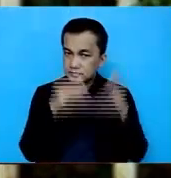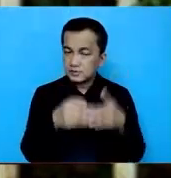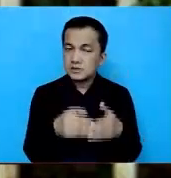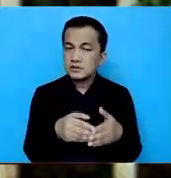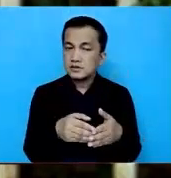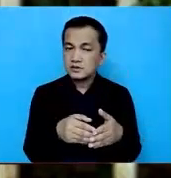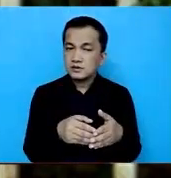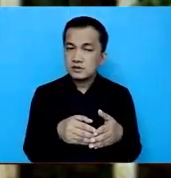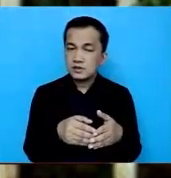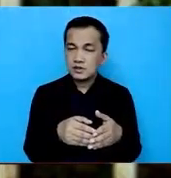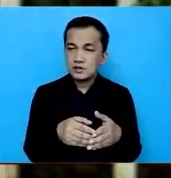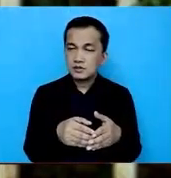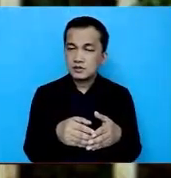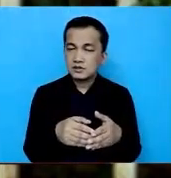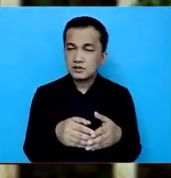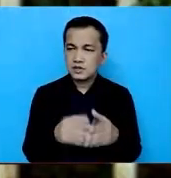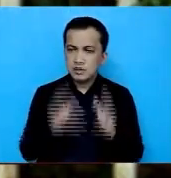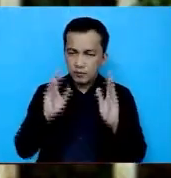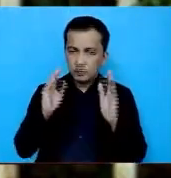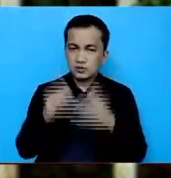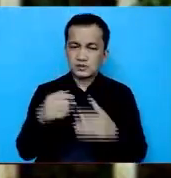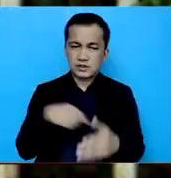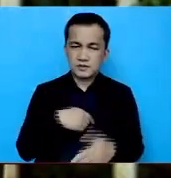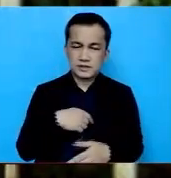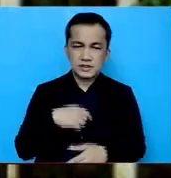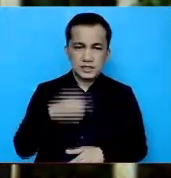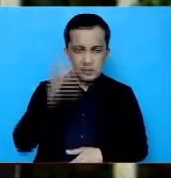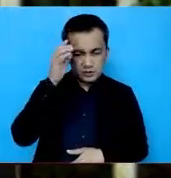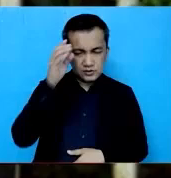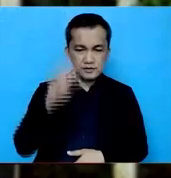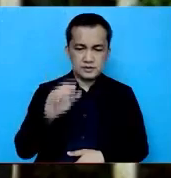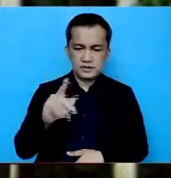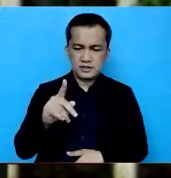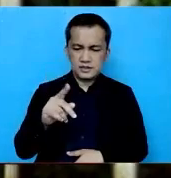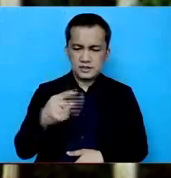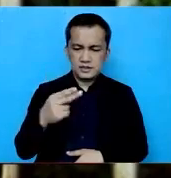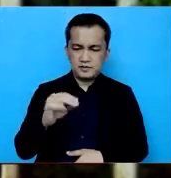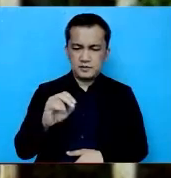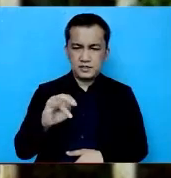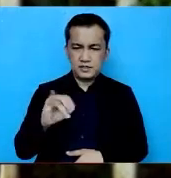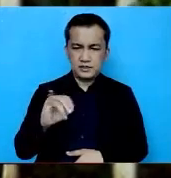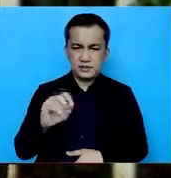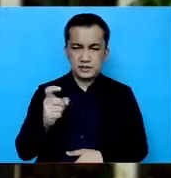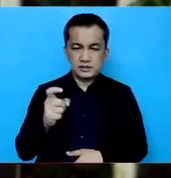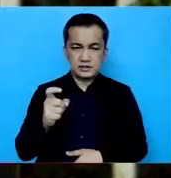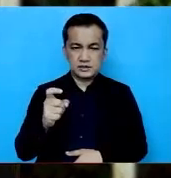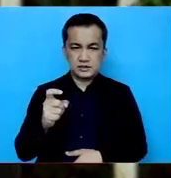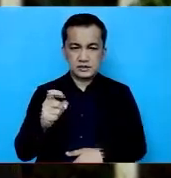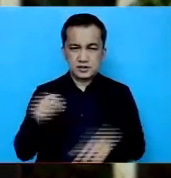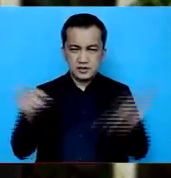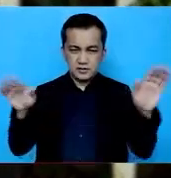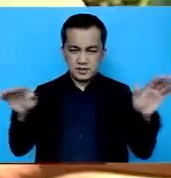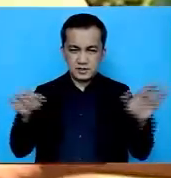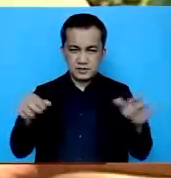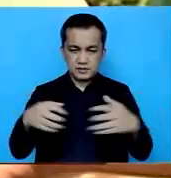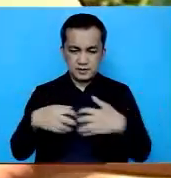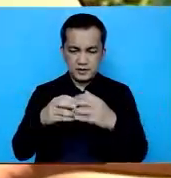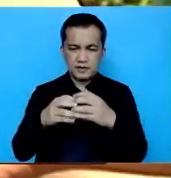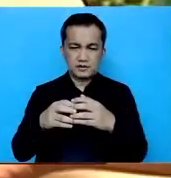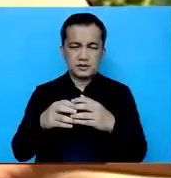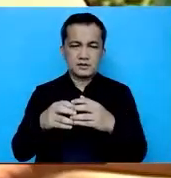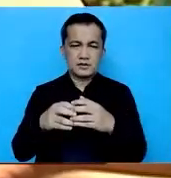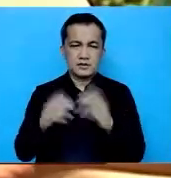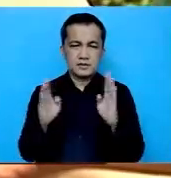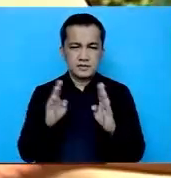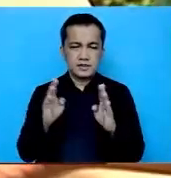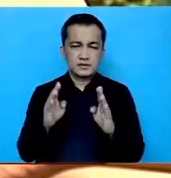naka-focus kami sa concept ng Phoenix, Rising Phoenix, which symbolizes yung pagbangon ng Baguio from the pandemic. It would be